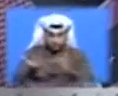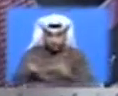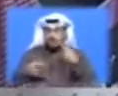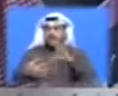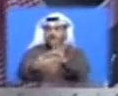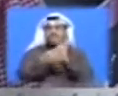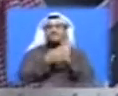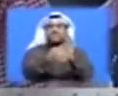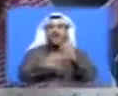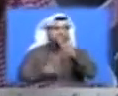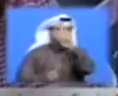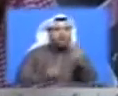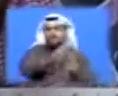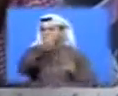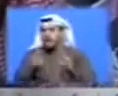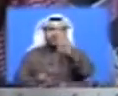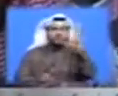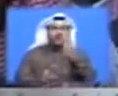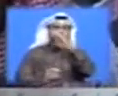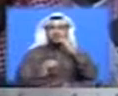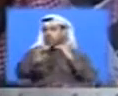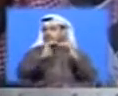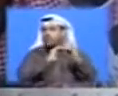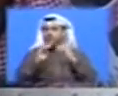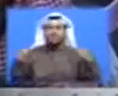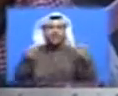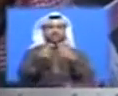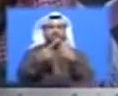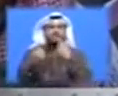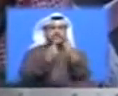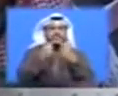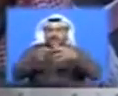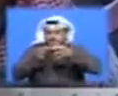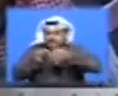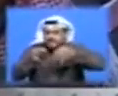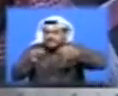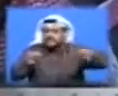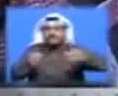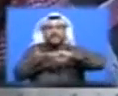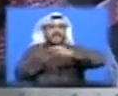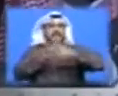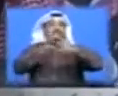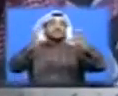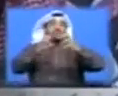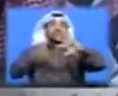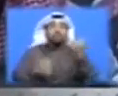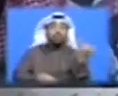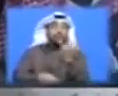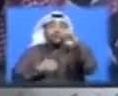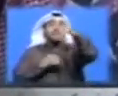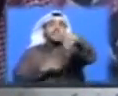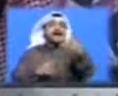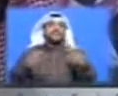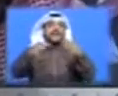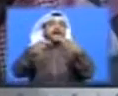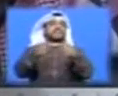والداخليه، وامضينا ساعات نتناقش بتفاصيل هذا الاتفاق. بينا أهمية